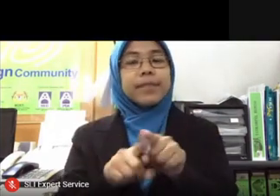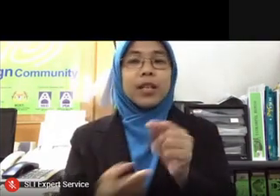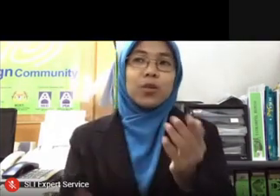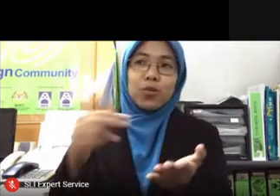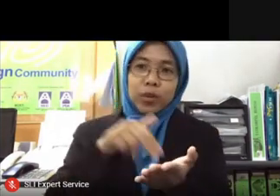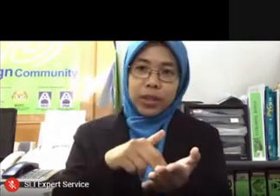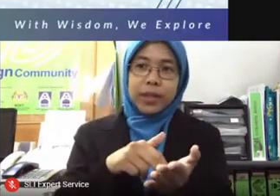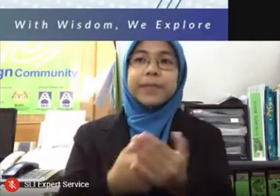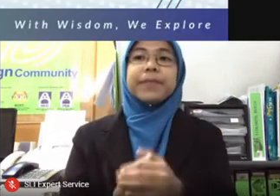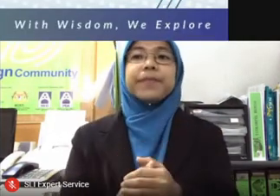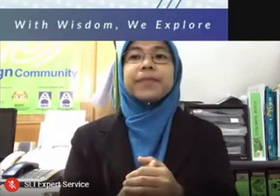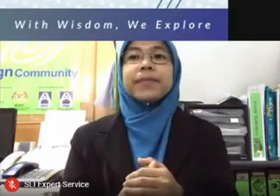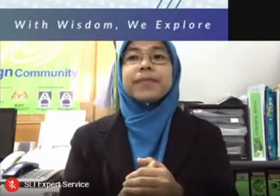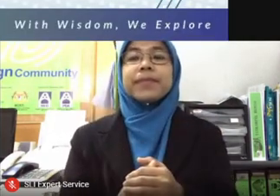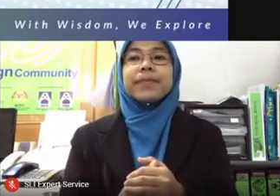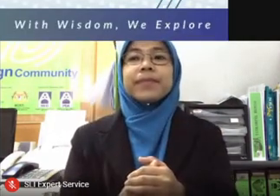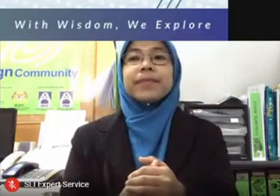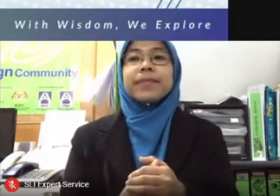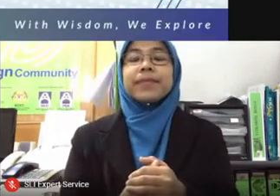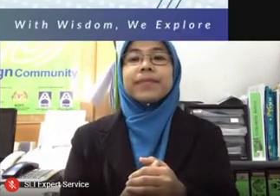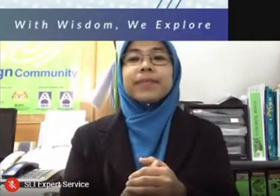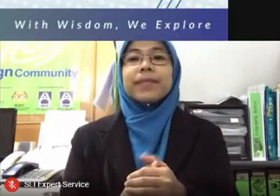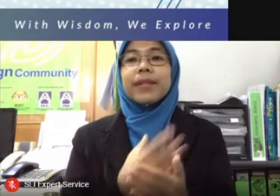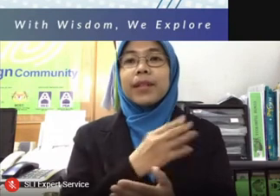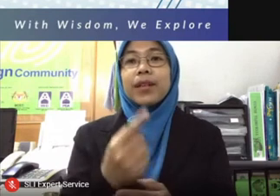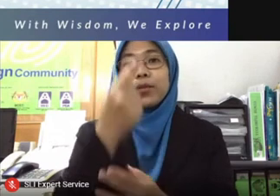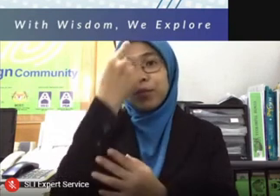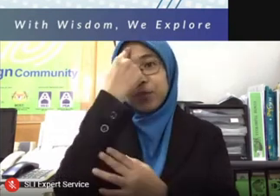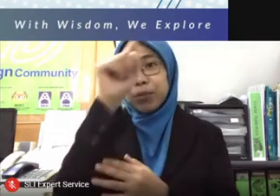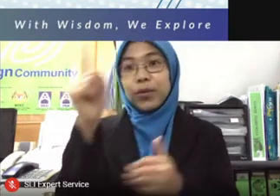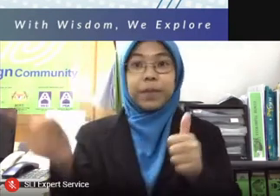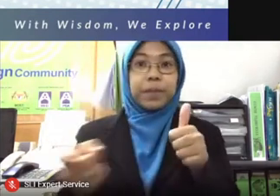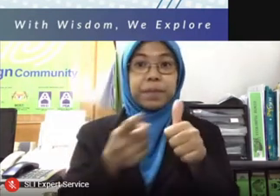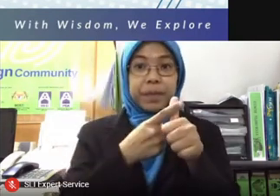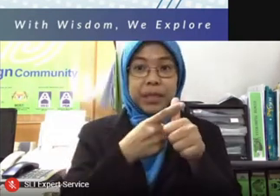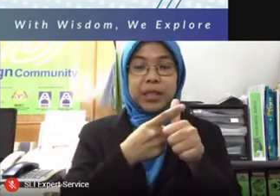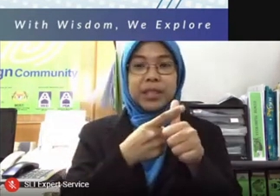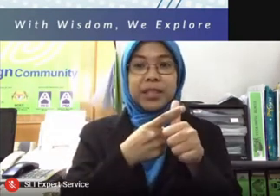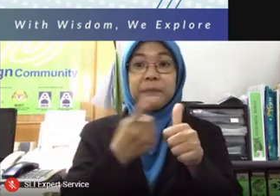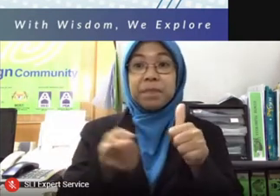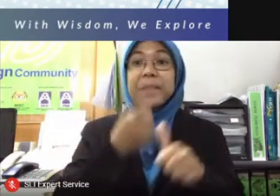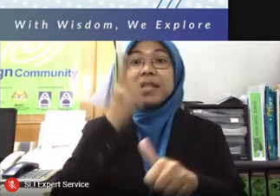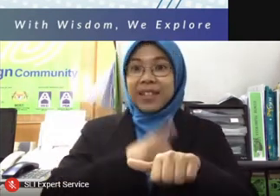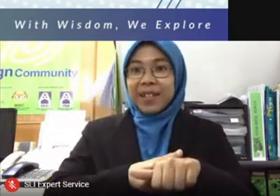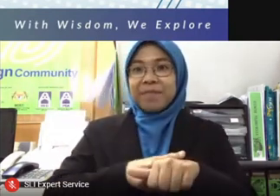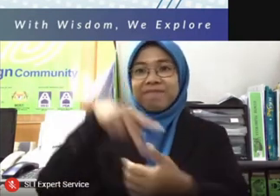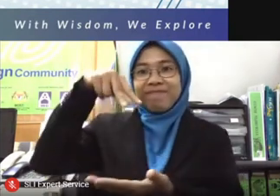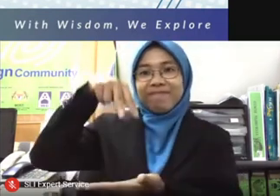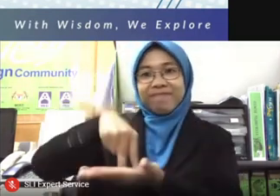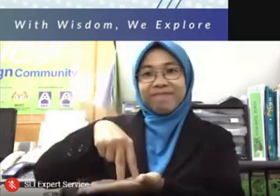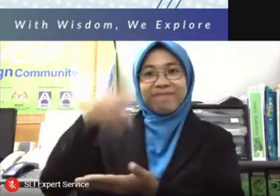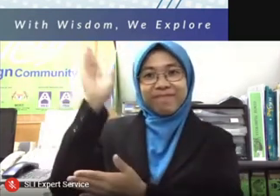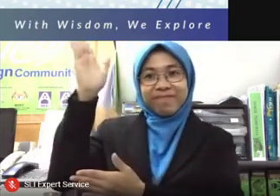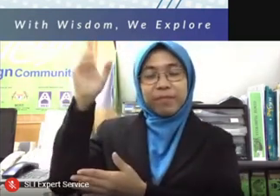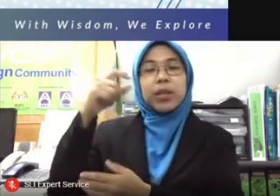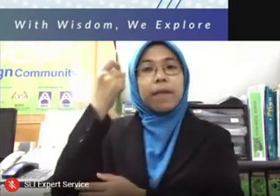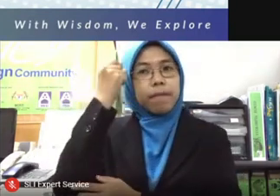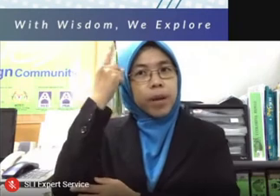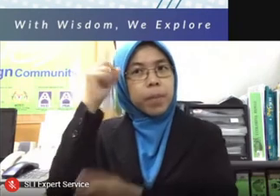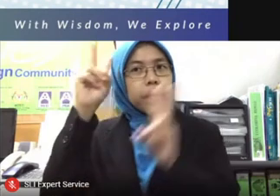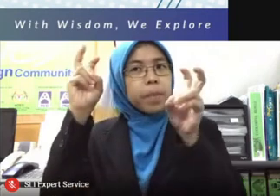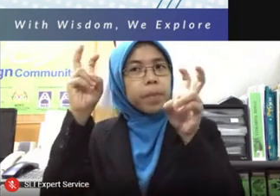balik. Okay, keyword. Untuk yang pertama kali berucap, okay? Kita kena fahami topik apa benda yang